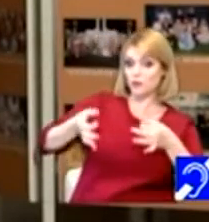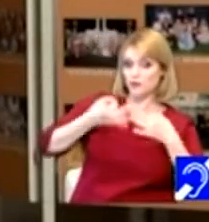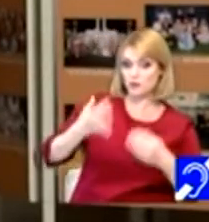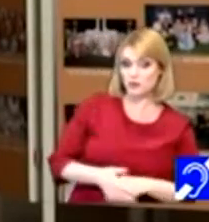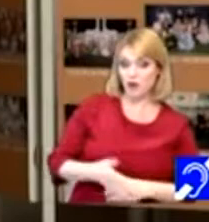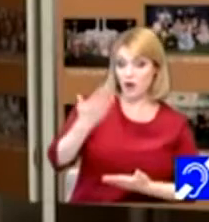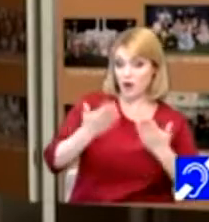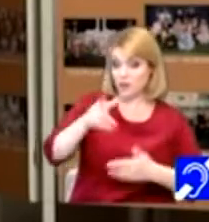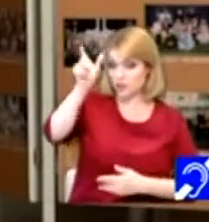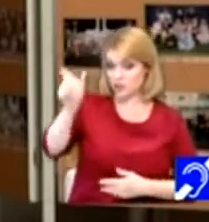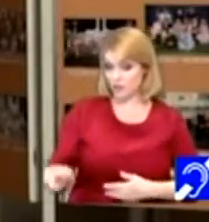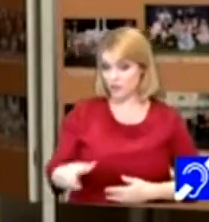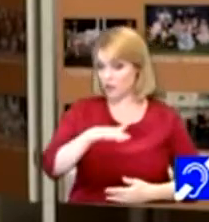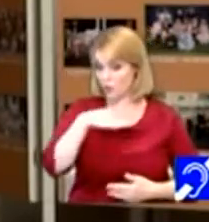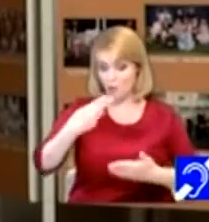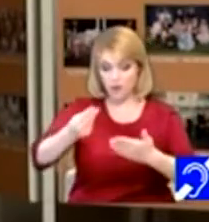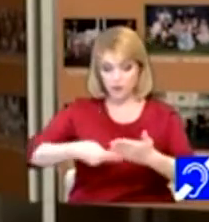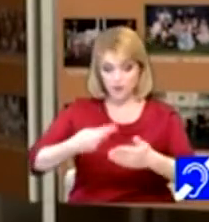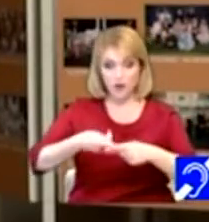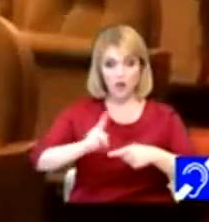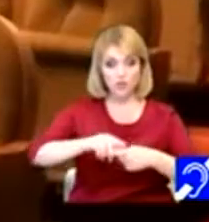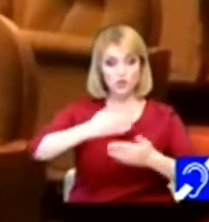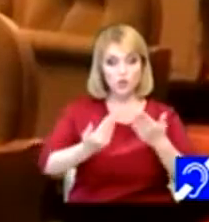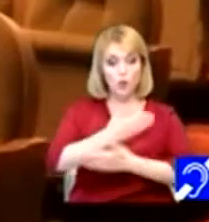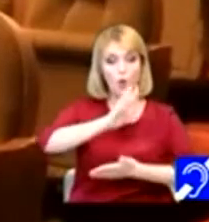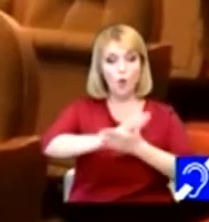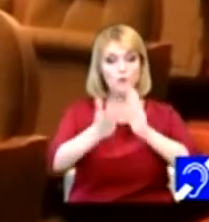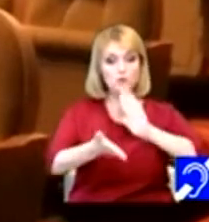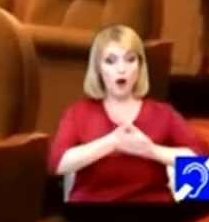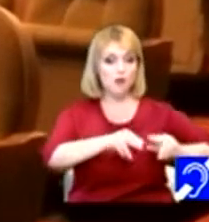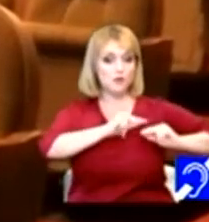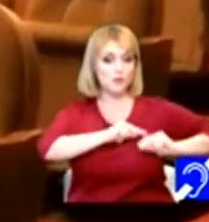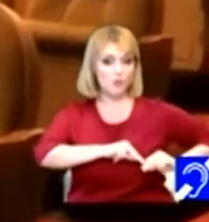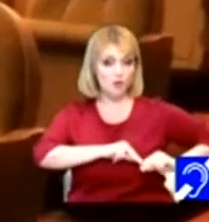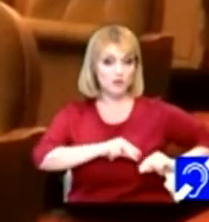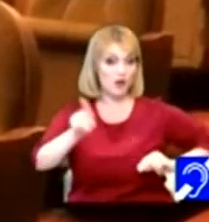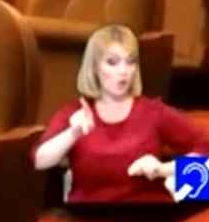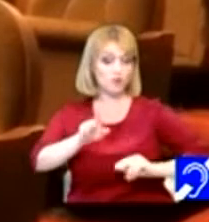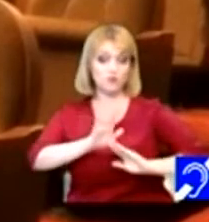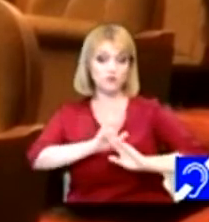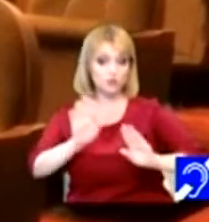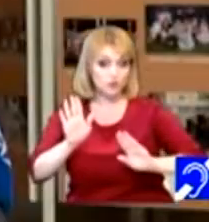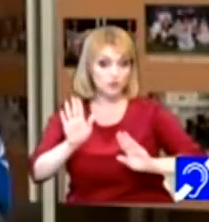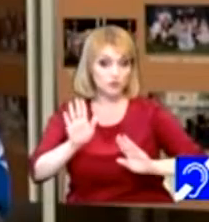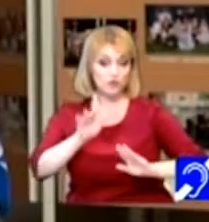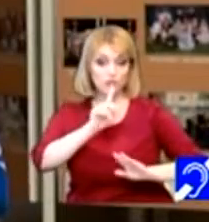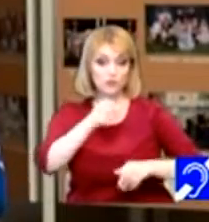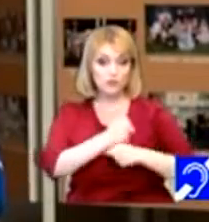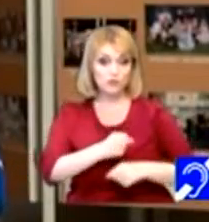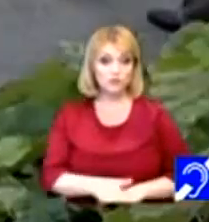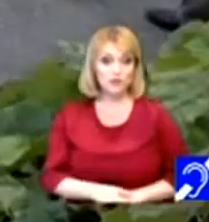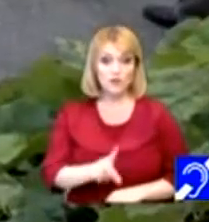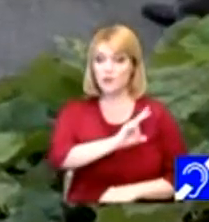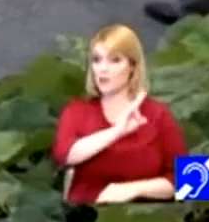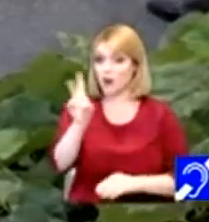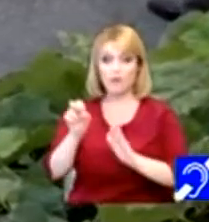nu dorește să semneze contractul de muncă, înseamnă că el nu mai este angajat, din vina cui? Nimeni nu este